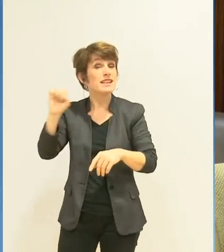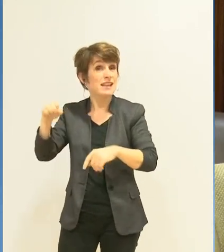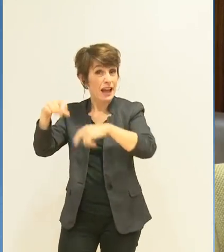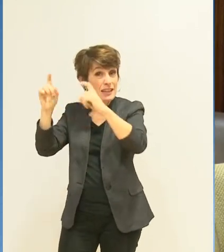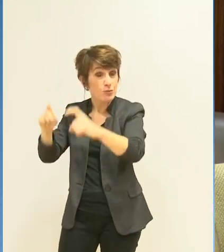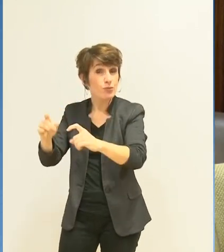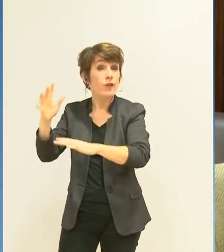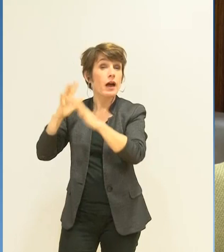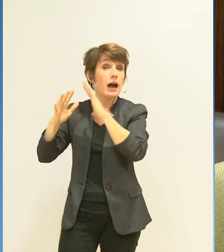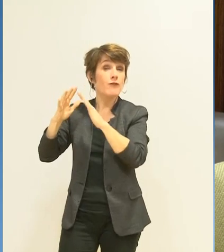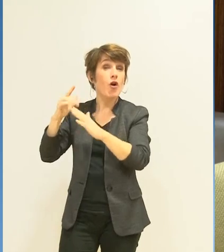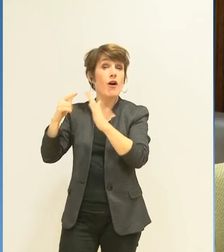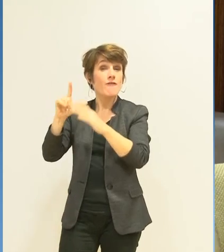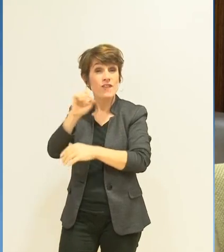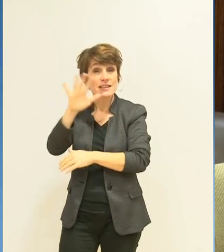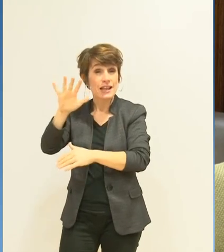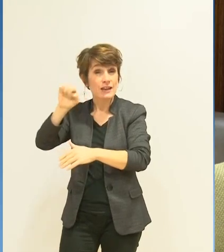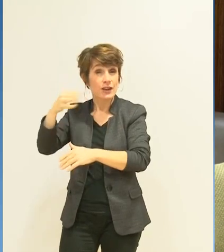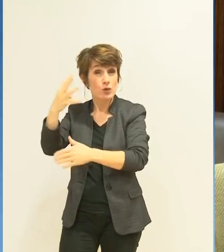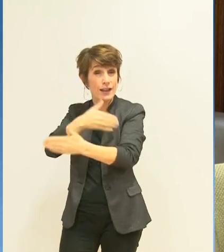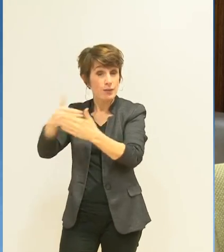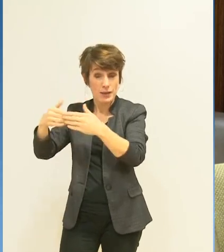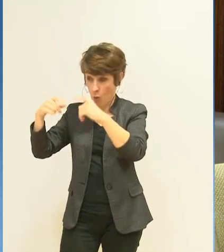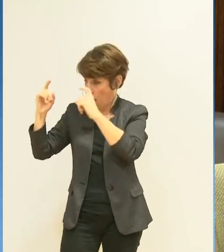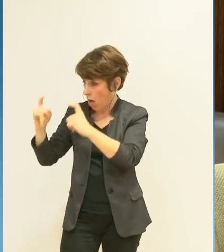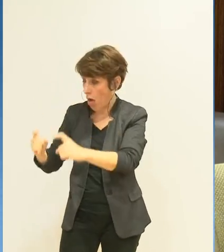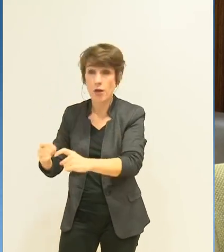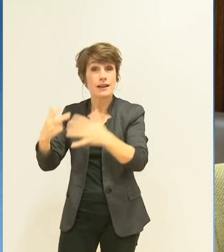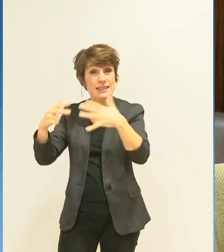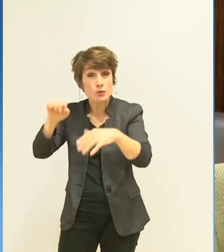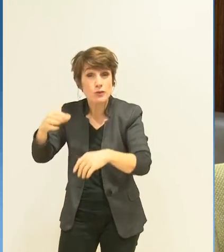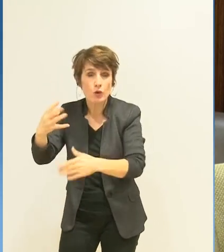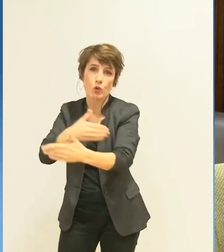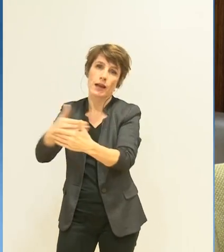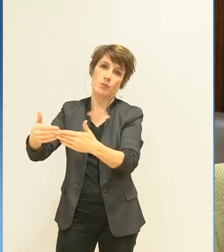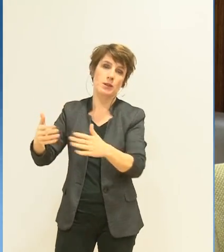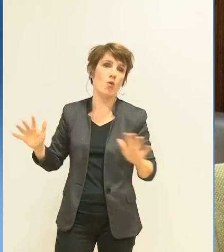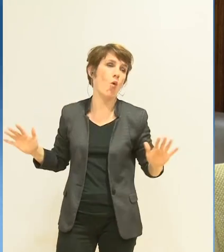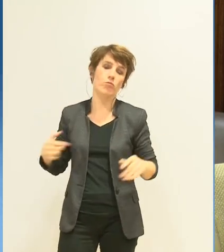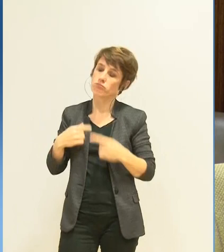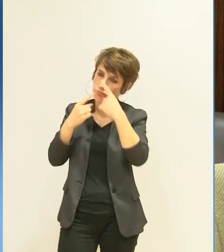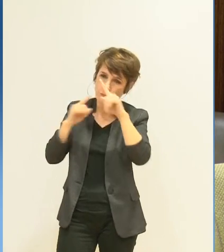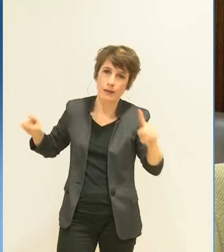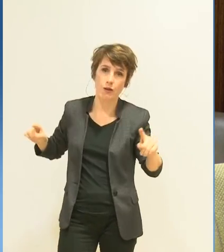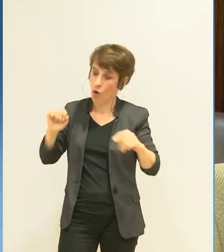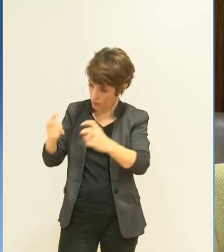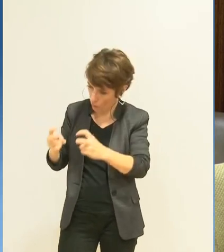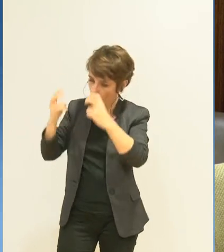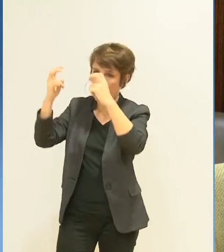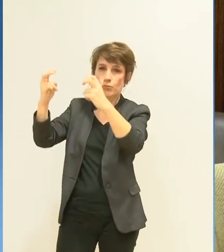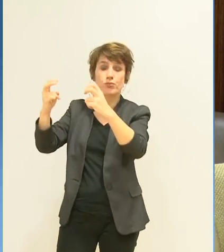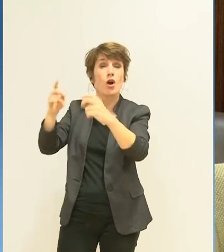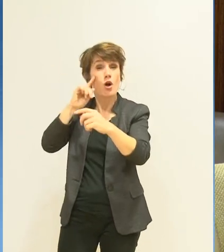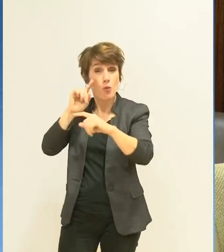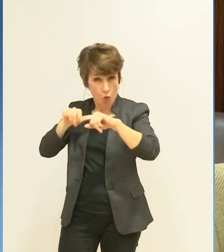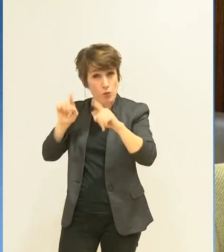25,4 millions en 2016 18,9 millions en 2019 ce budget concernant l'action en faveur des personnes